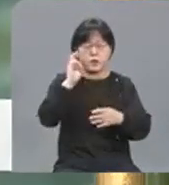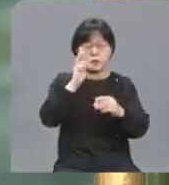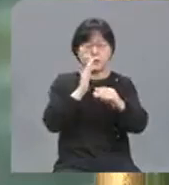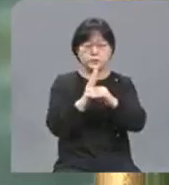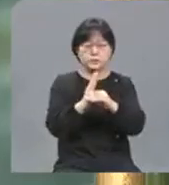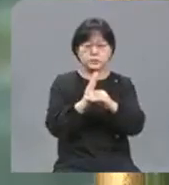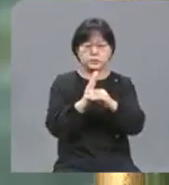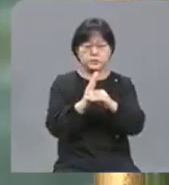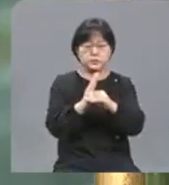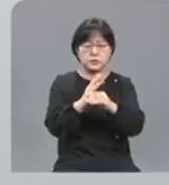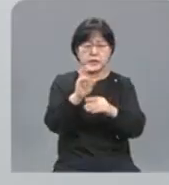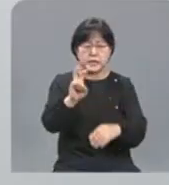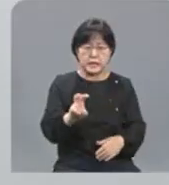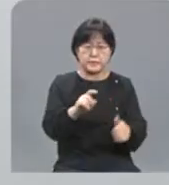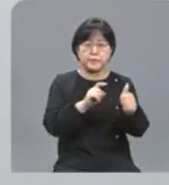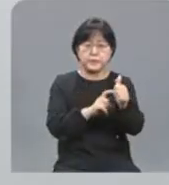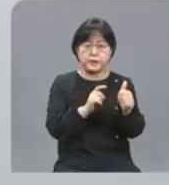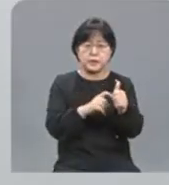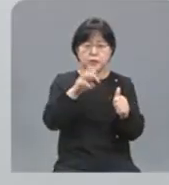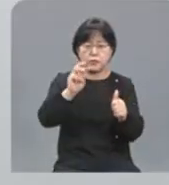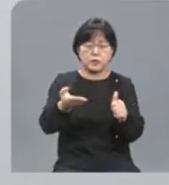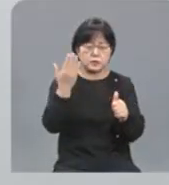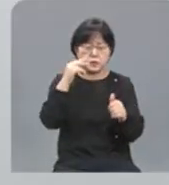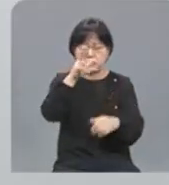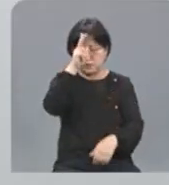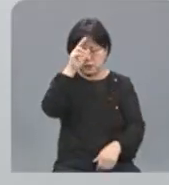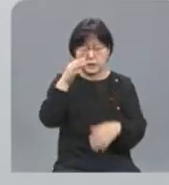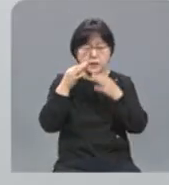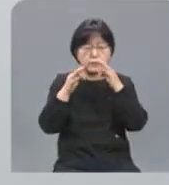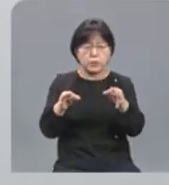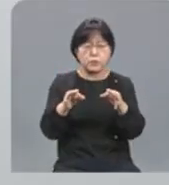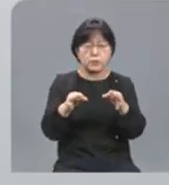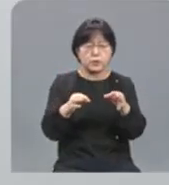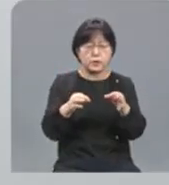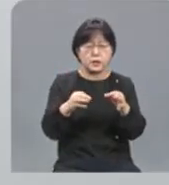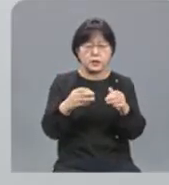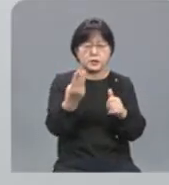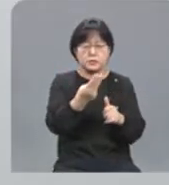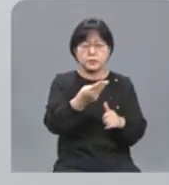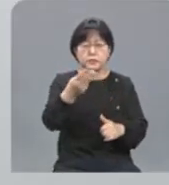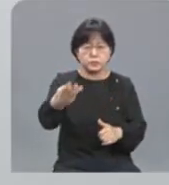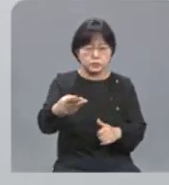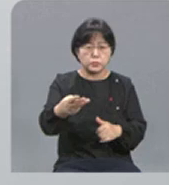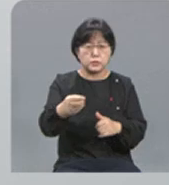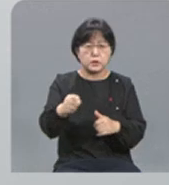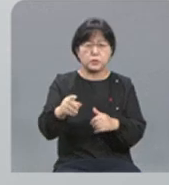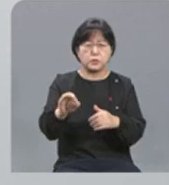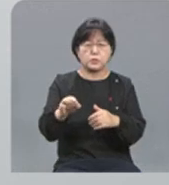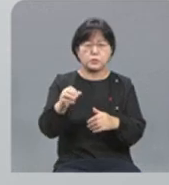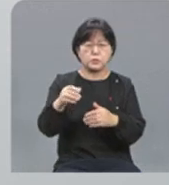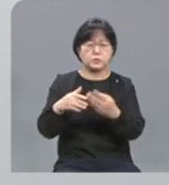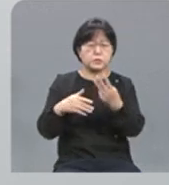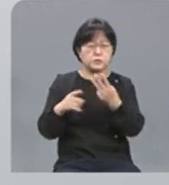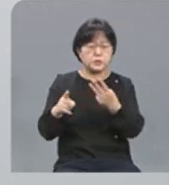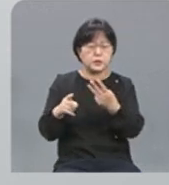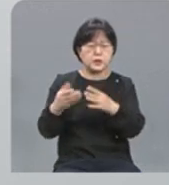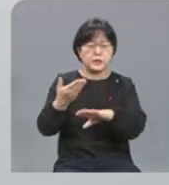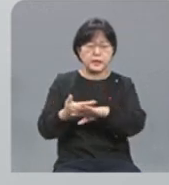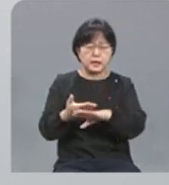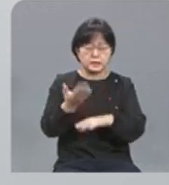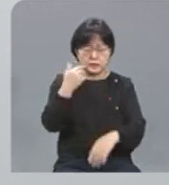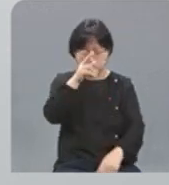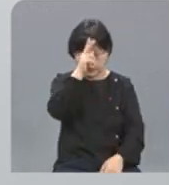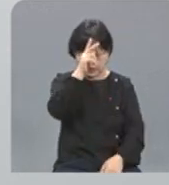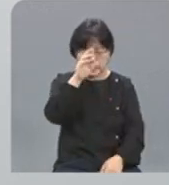있습니다 경정이 광주지역 전직 경찰관 김모씨에게 3천만 원을 줬고이 돈이 제 3자를 통해 또다른 전직